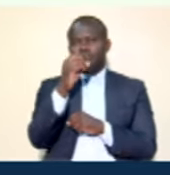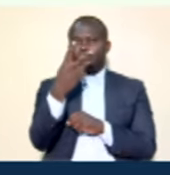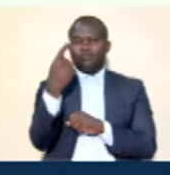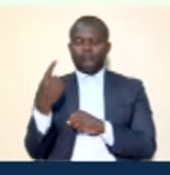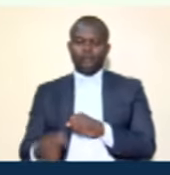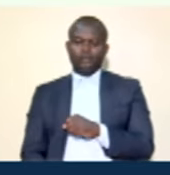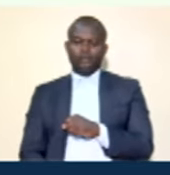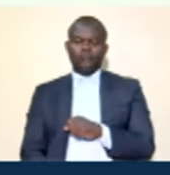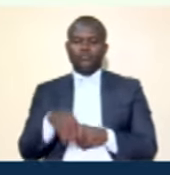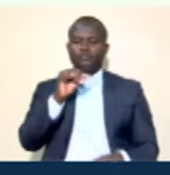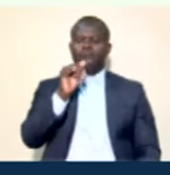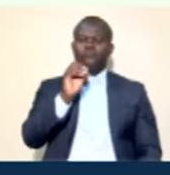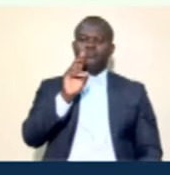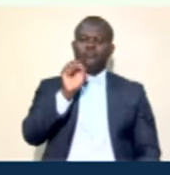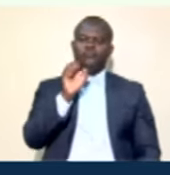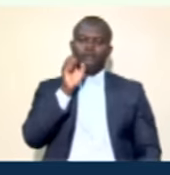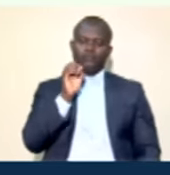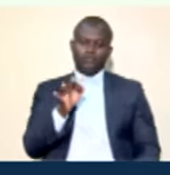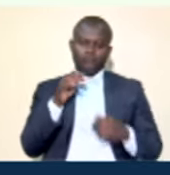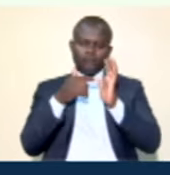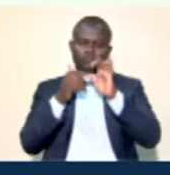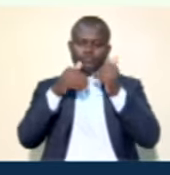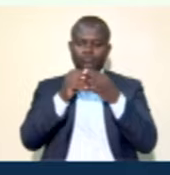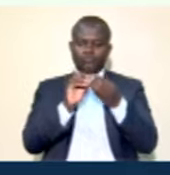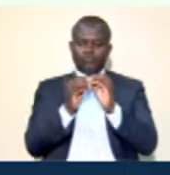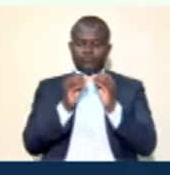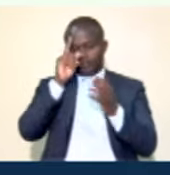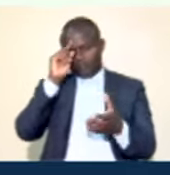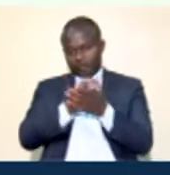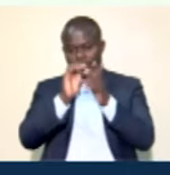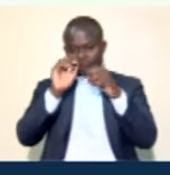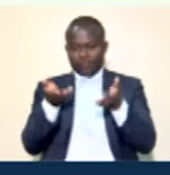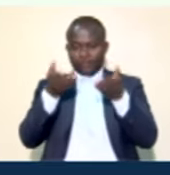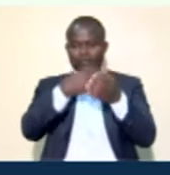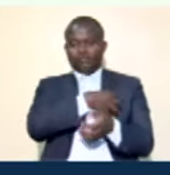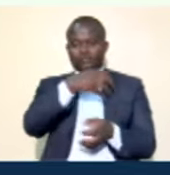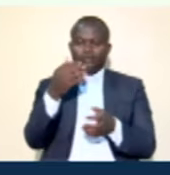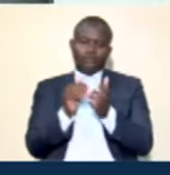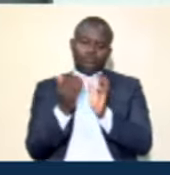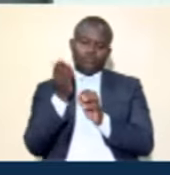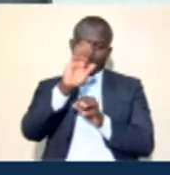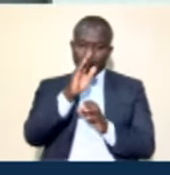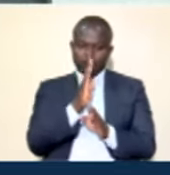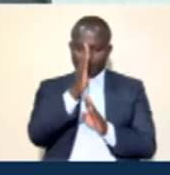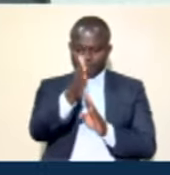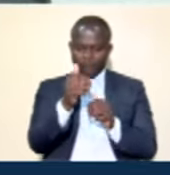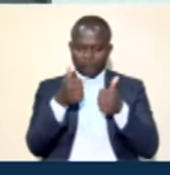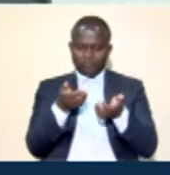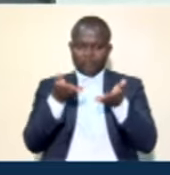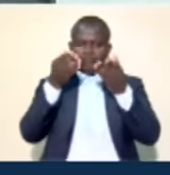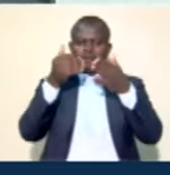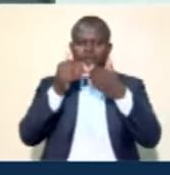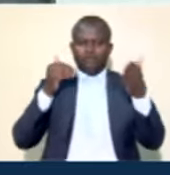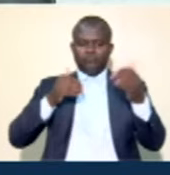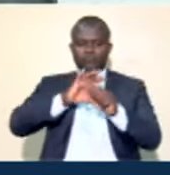2021. Yusuf Murangwa avuga ko iyi mibare igaragaza icyizere ku izamuka ry'ubukungu rigiye gusubira ku murongo bwazamukagaho mbere